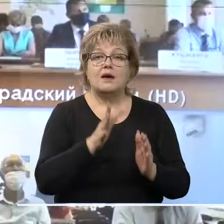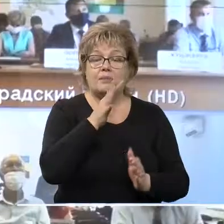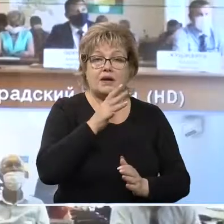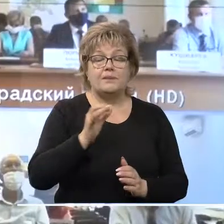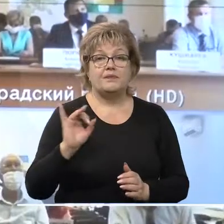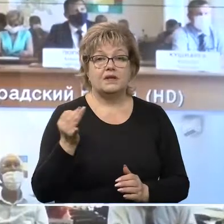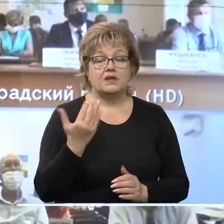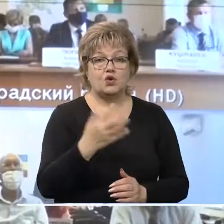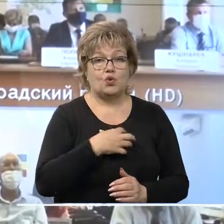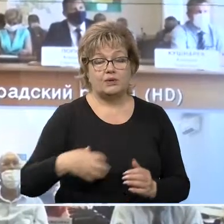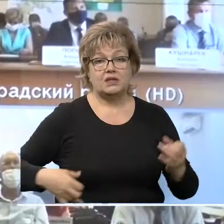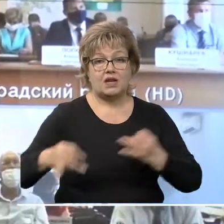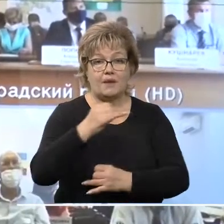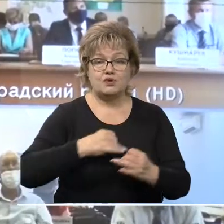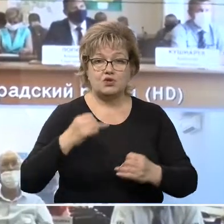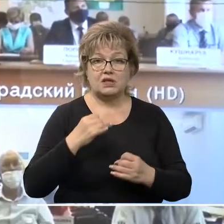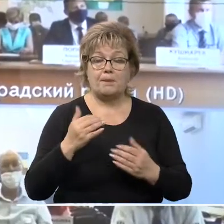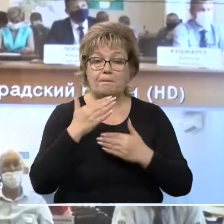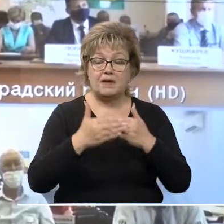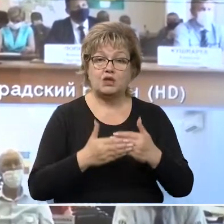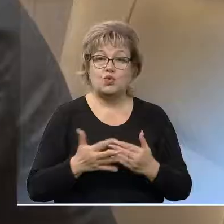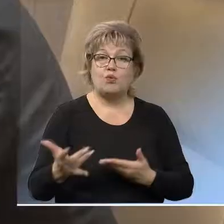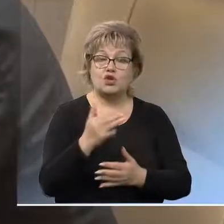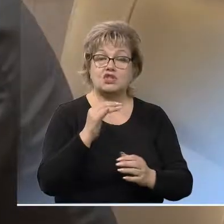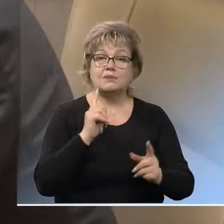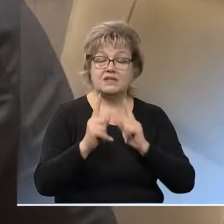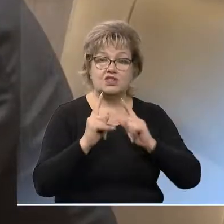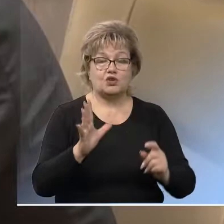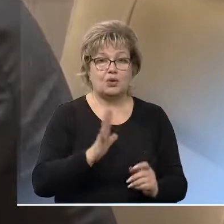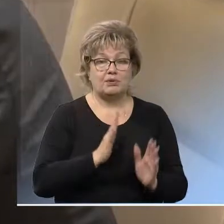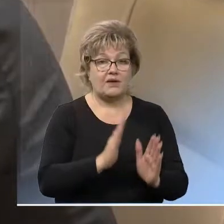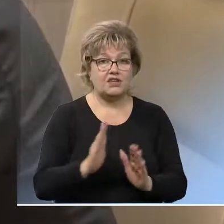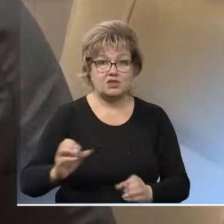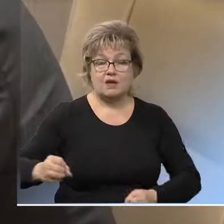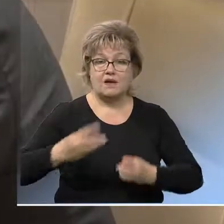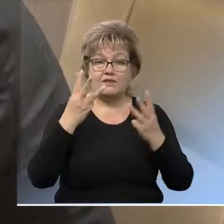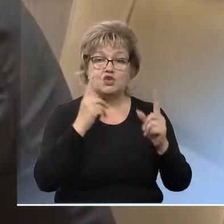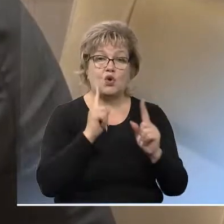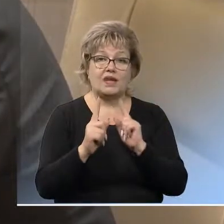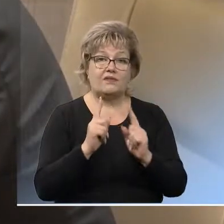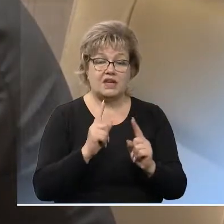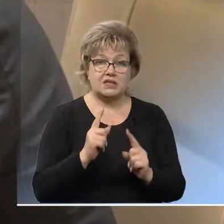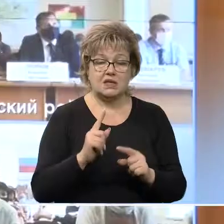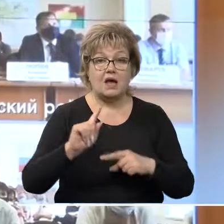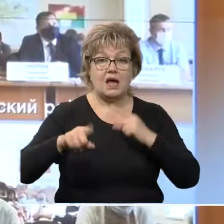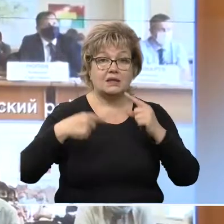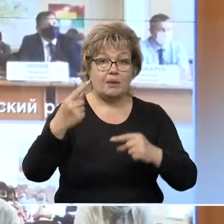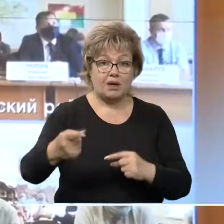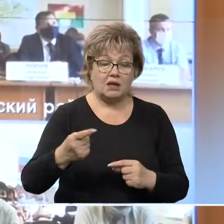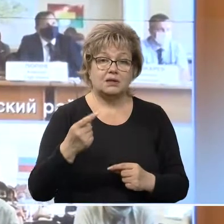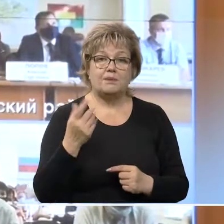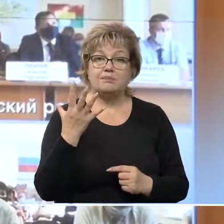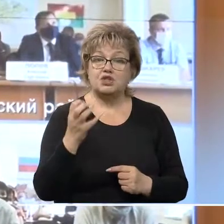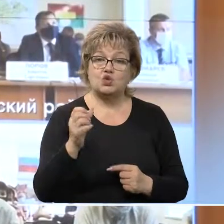страда. Ее особенности губернатор обсудил уже на предуборочном совещании, которое прошло в режиме видеоконференции. На обратной